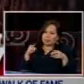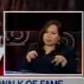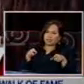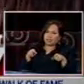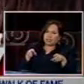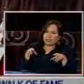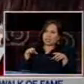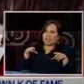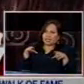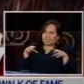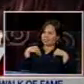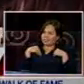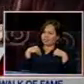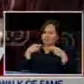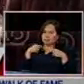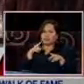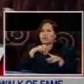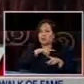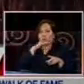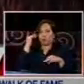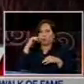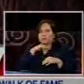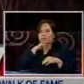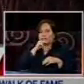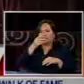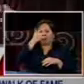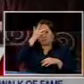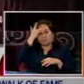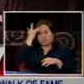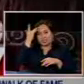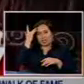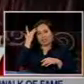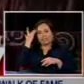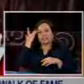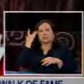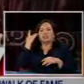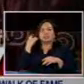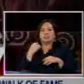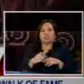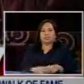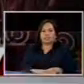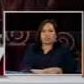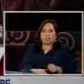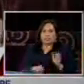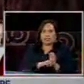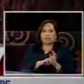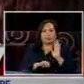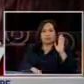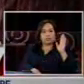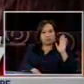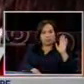ito makalimutan dahil it will be tragic if we forget. Tulad po in your case as